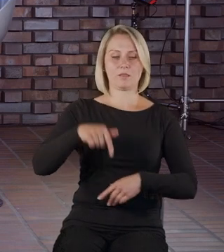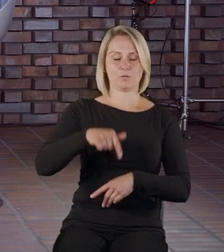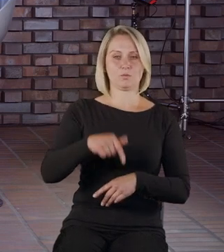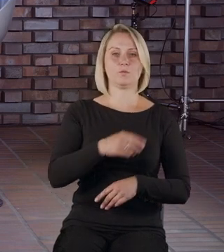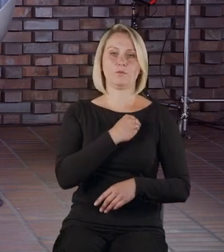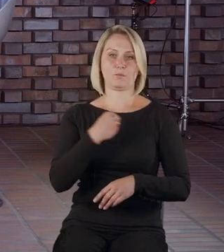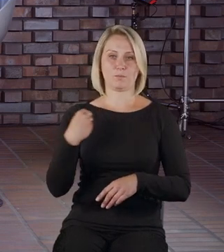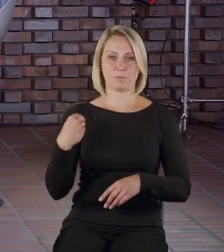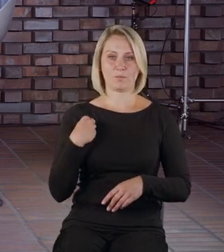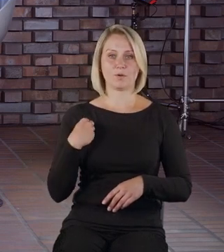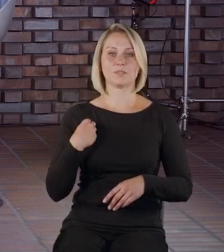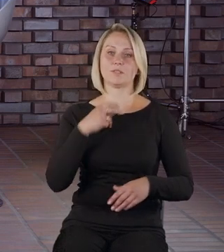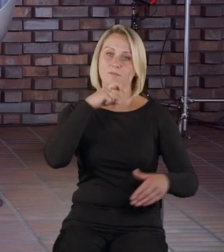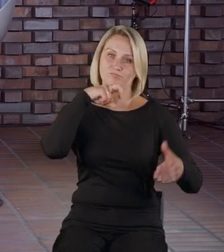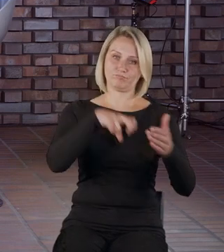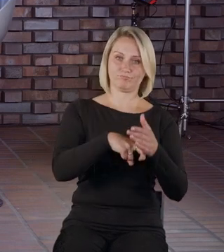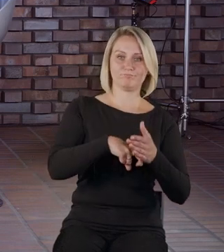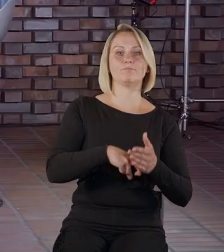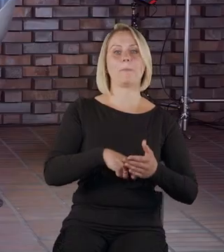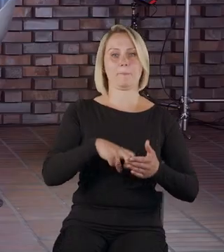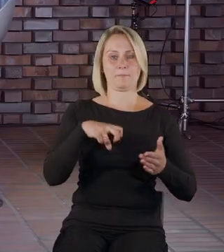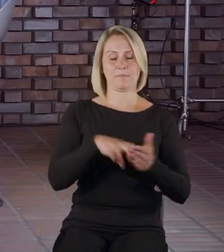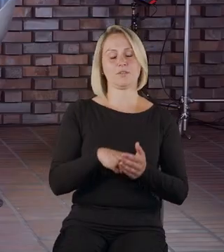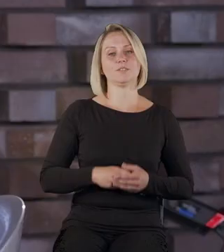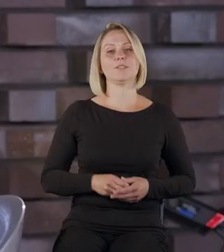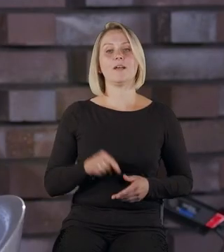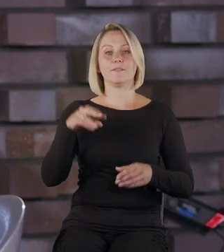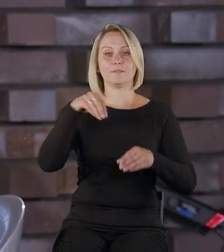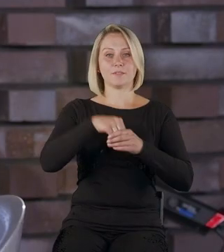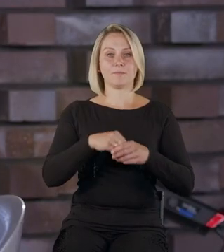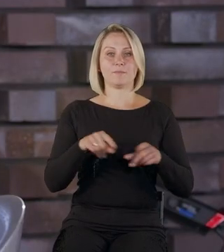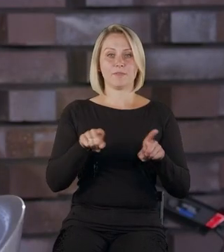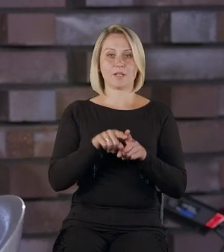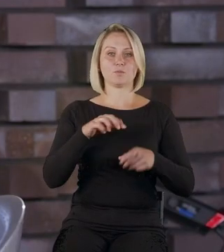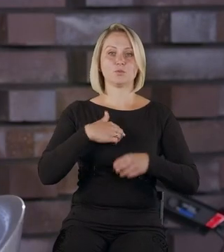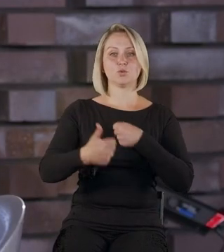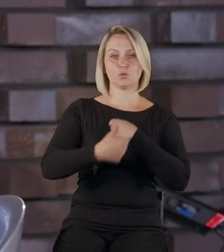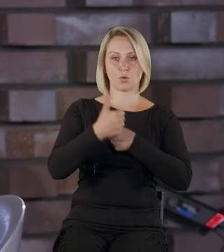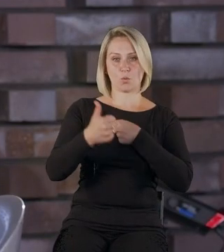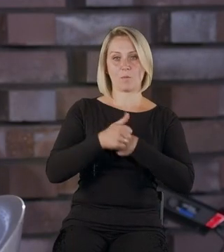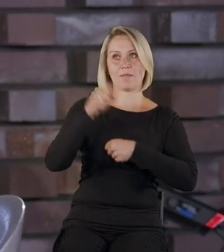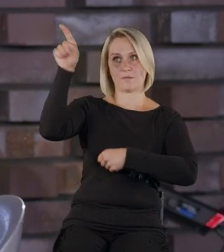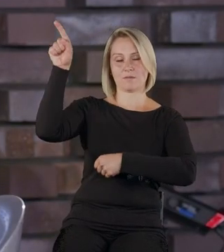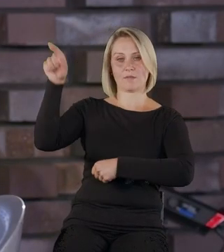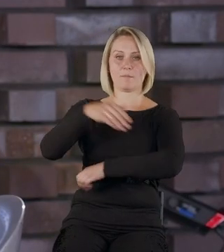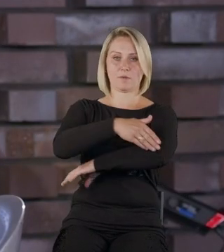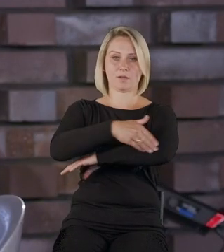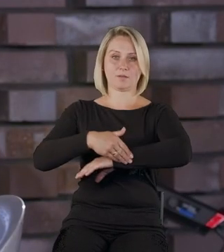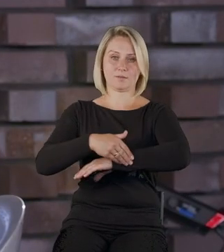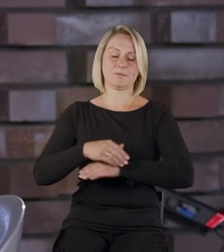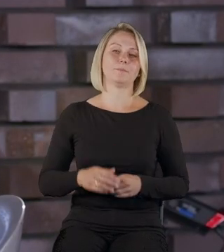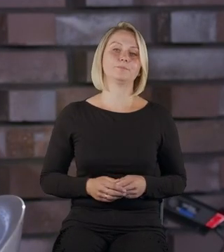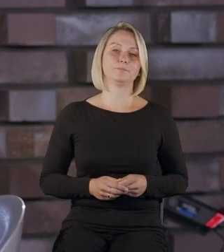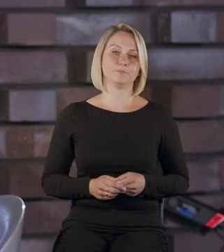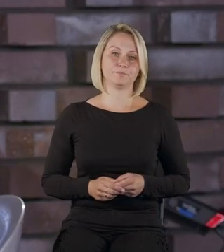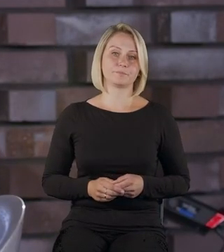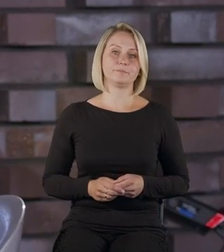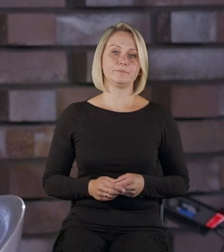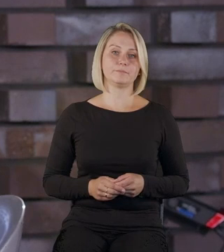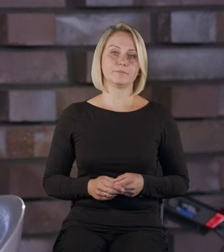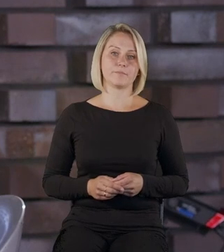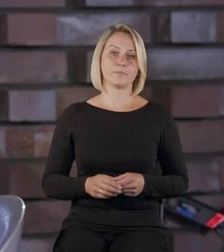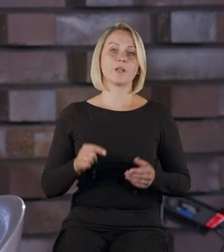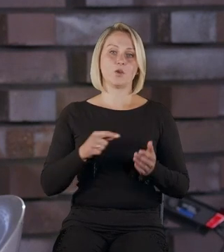bądź powinien posiadać pieczęć apostille. Dotyczy to oczywiście również dokumentów wydanych poza granicami Polski. Tak na